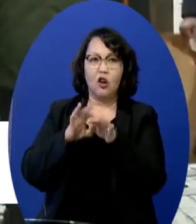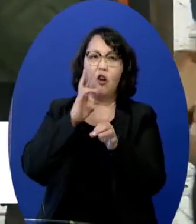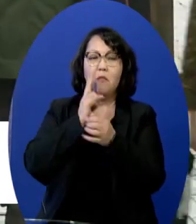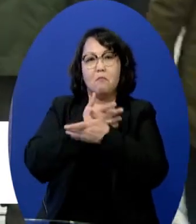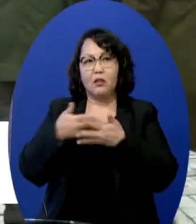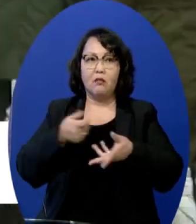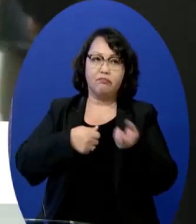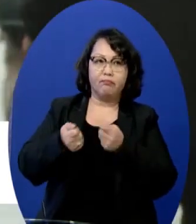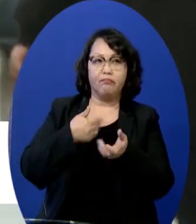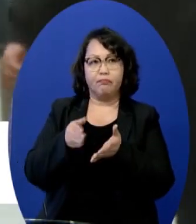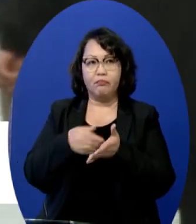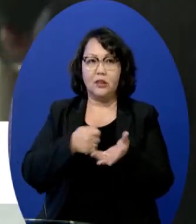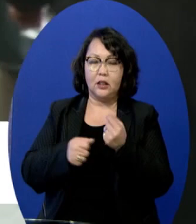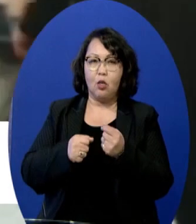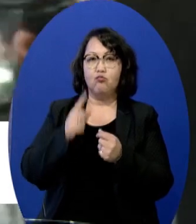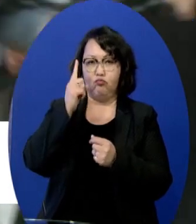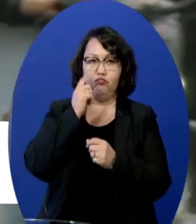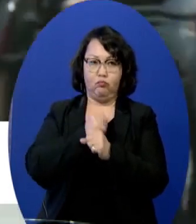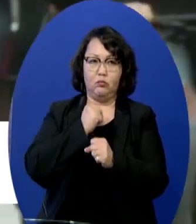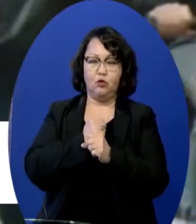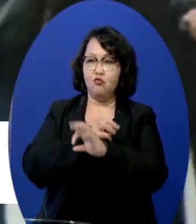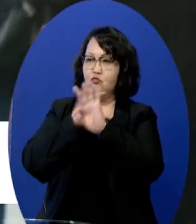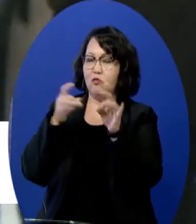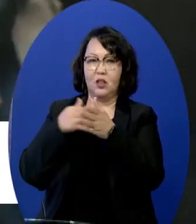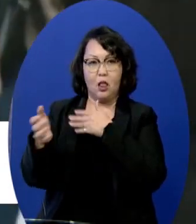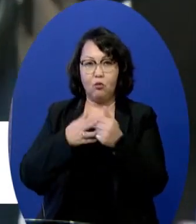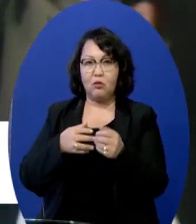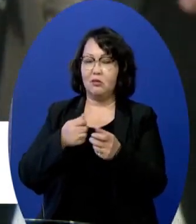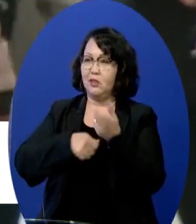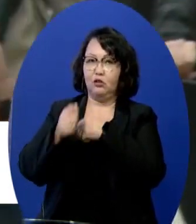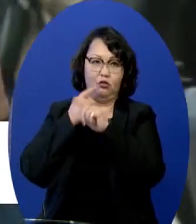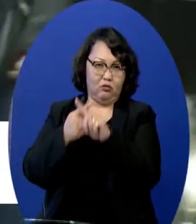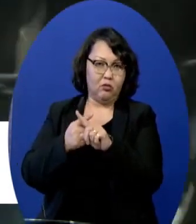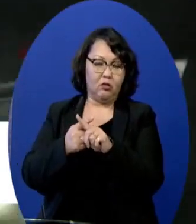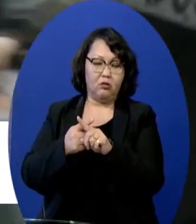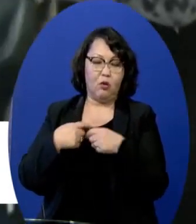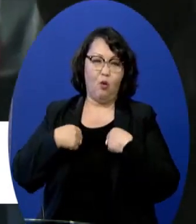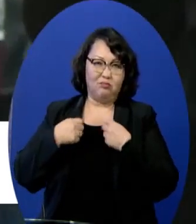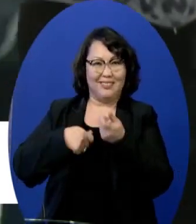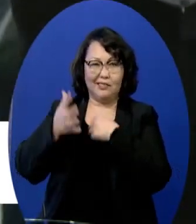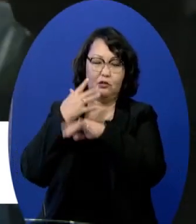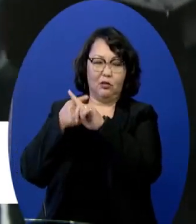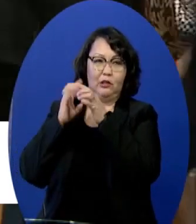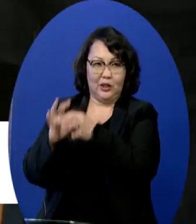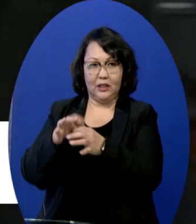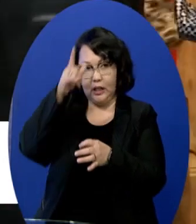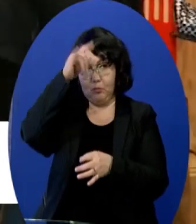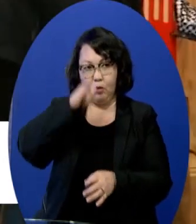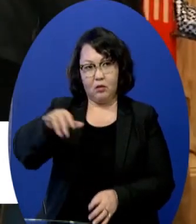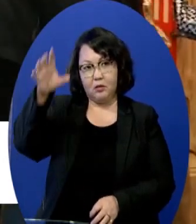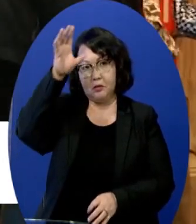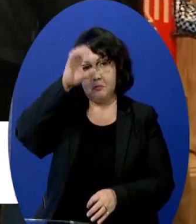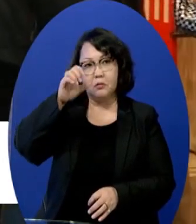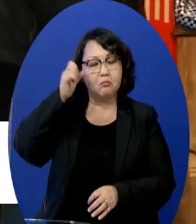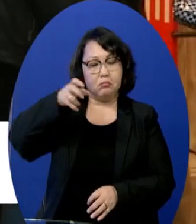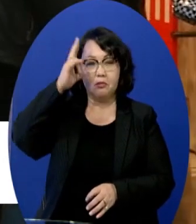бараа бүтээгдэхүүн худалдаалдагаас бусад одоо бүх дэлгүүрүүдийг мөн хаалаа. Германы канцлер ийм хатуу хөл хорио тогтоохоор босныг өнгөрсөн нэм